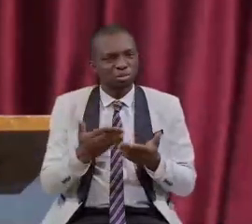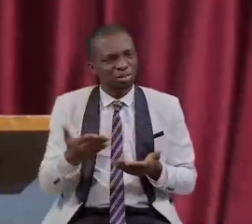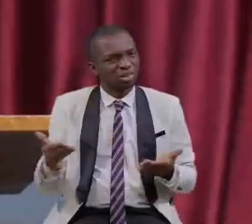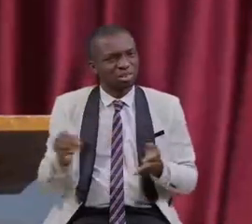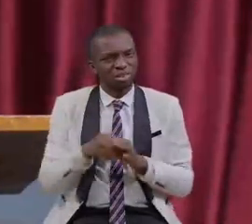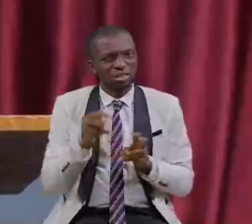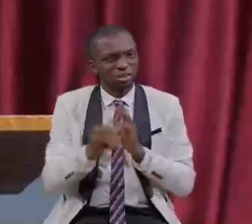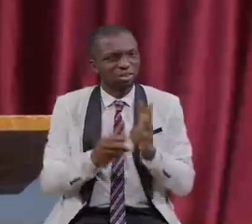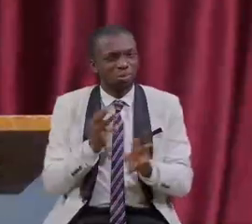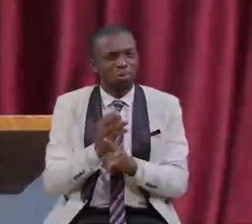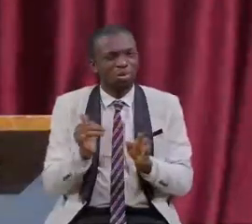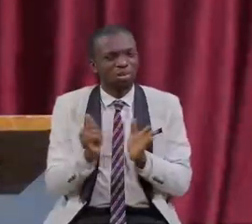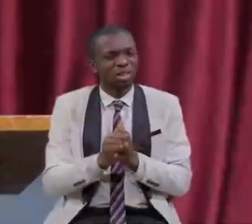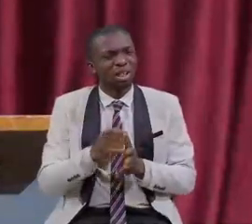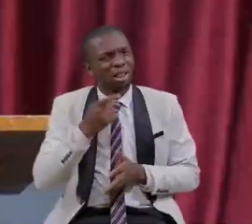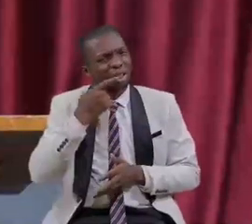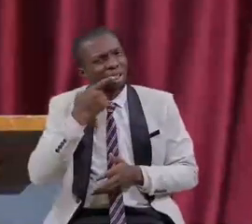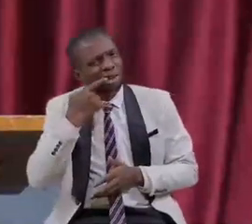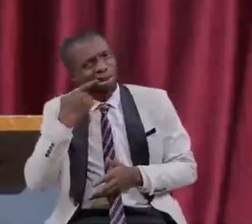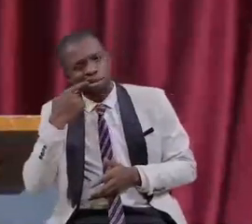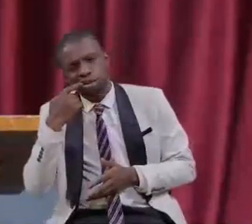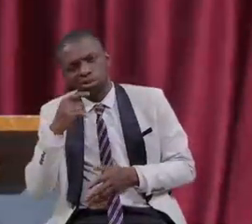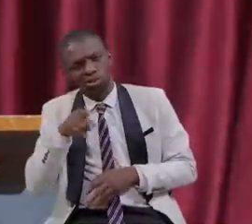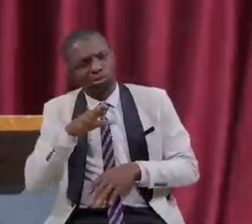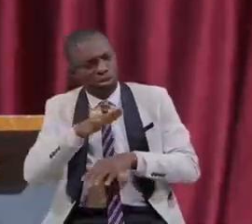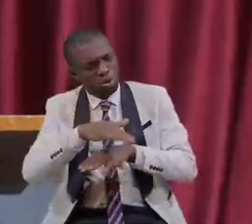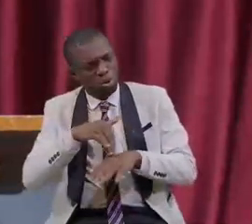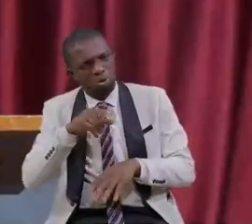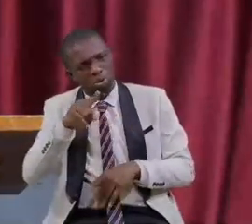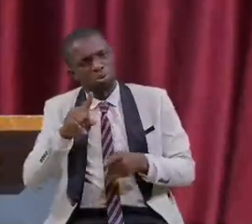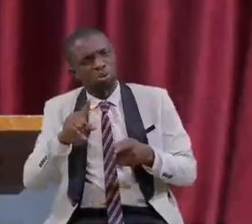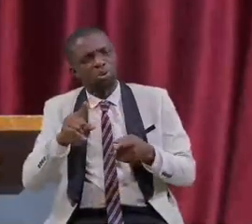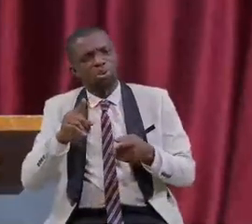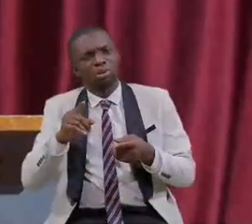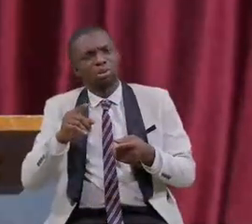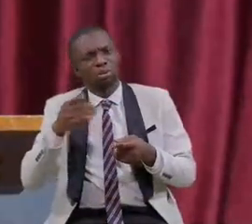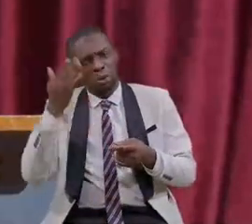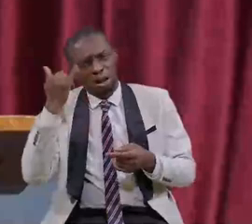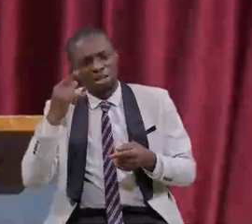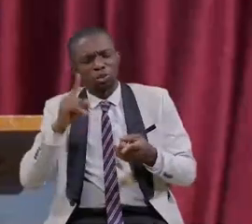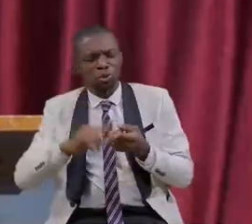monde qui attirent notre attention. Ils nous appellent pour nous écraser.